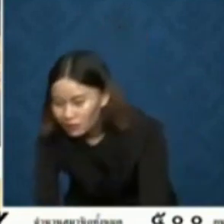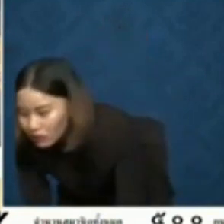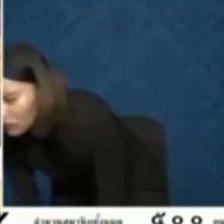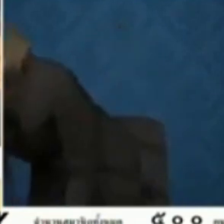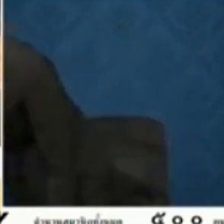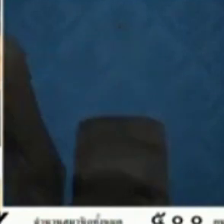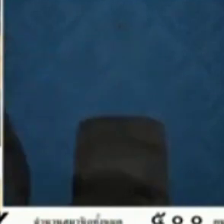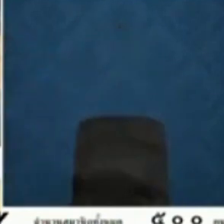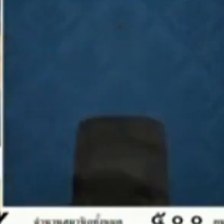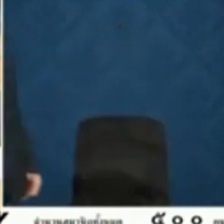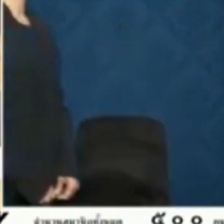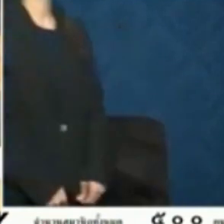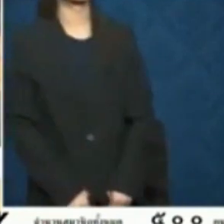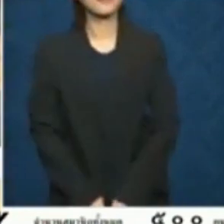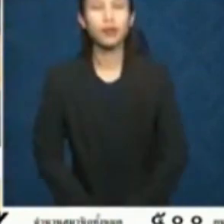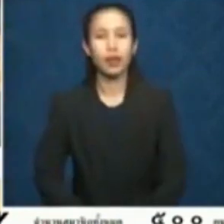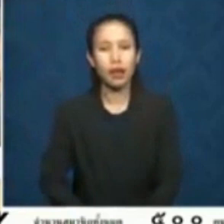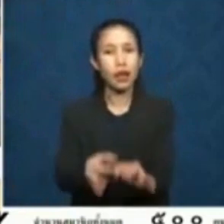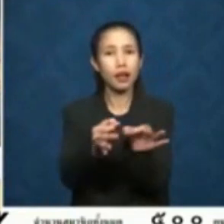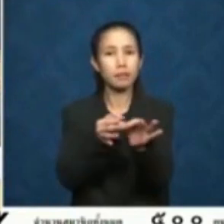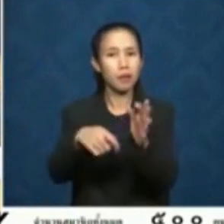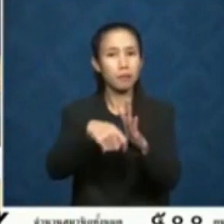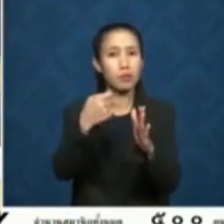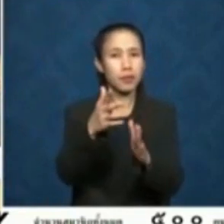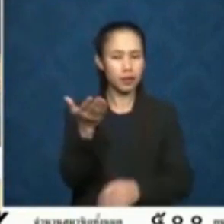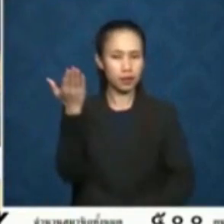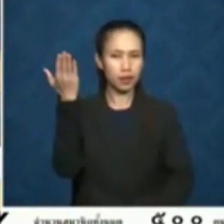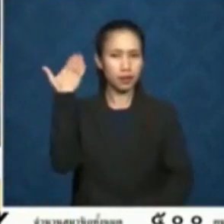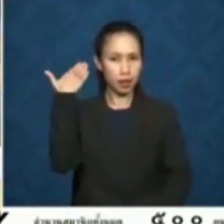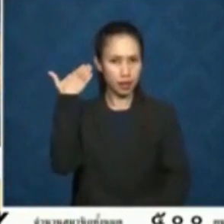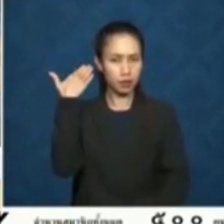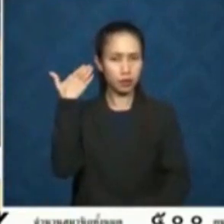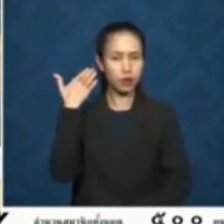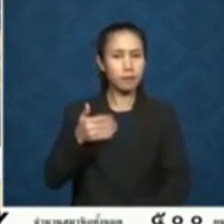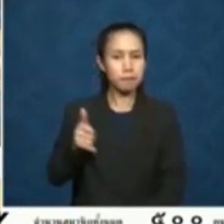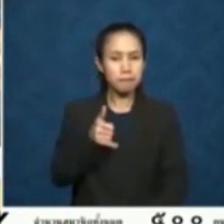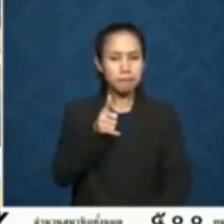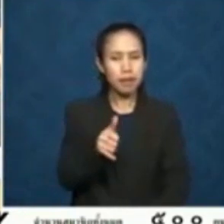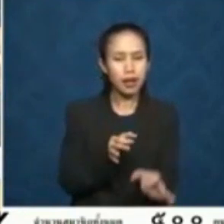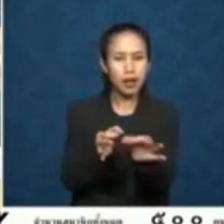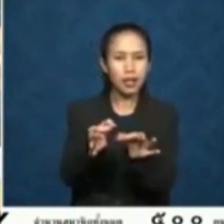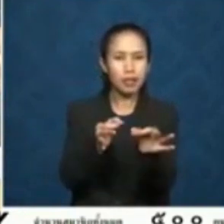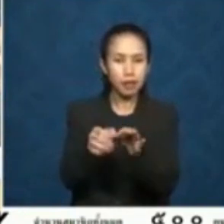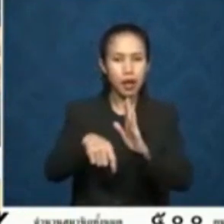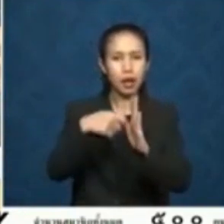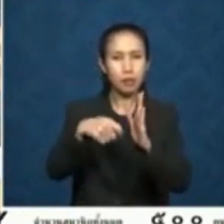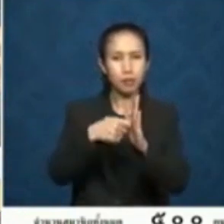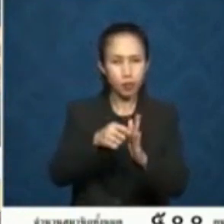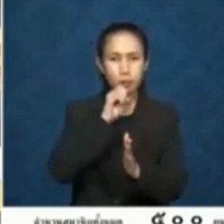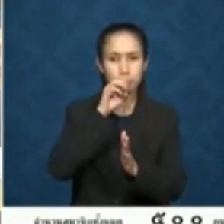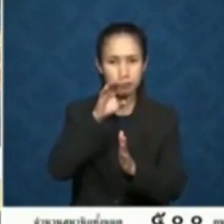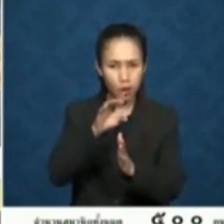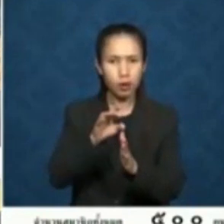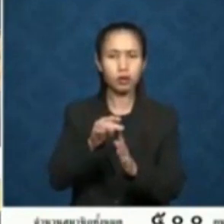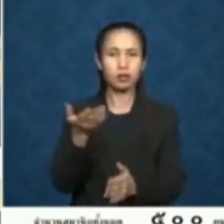ท่านรัฐมนตรีไม่ได้ชี้แจงเลยและวันก่อนกฤษฎีกาก็มาชี้แจงหลักการเหตุผลของร่างรัฐบ